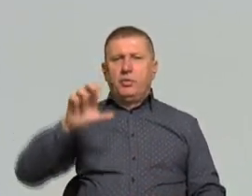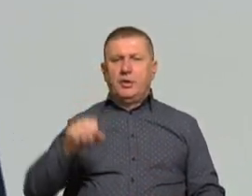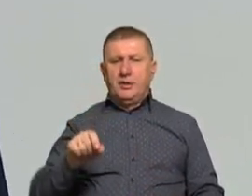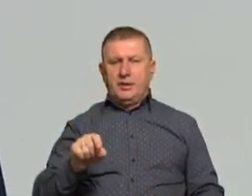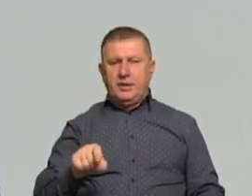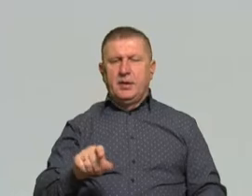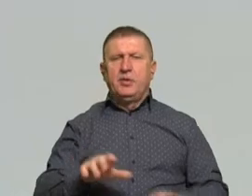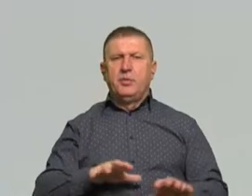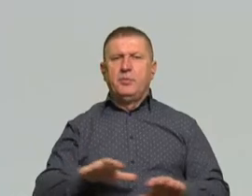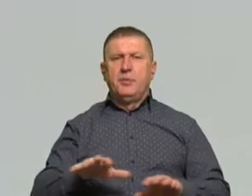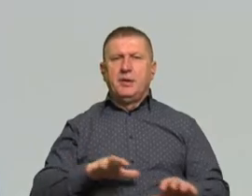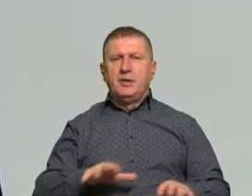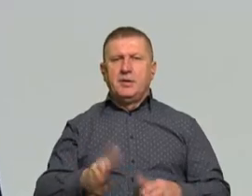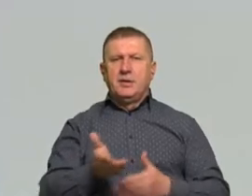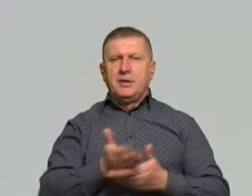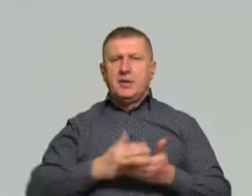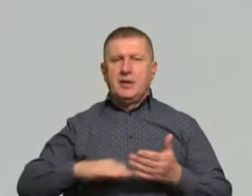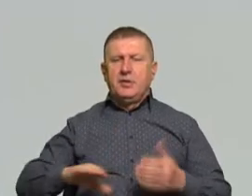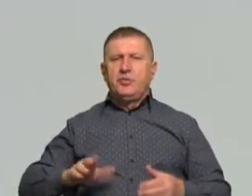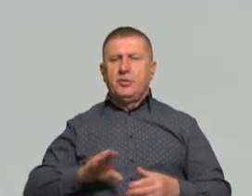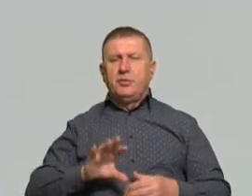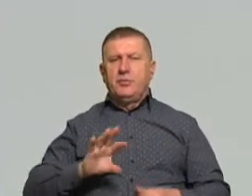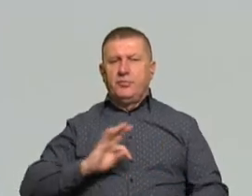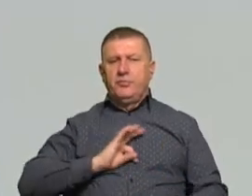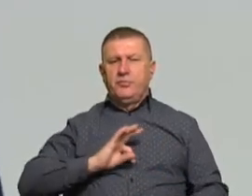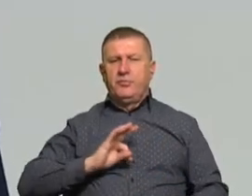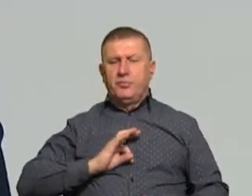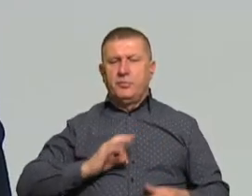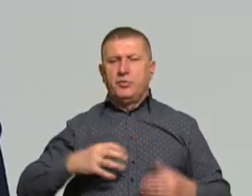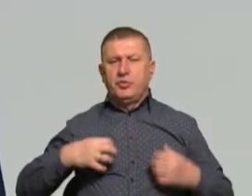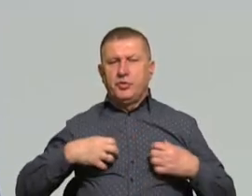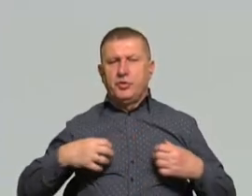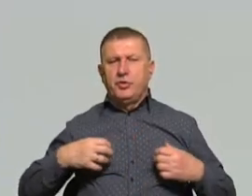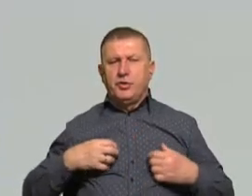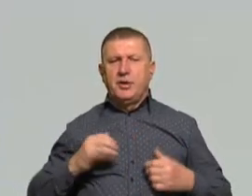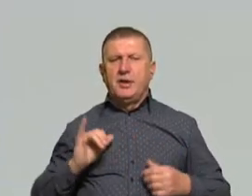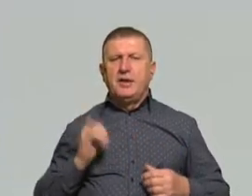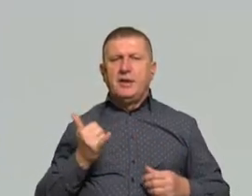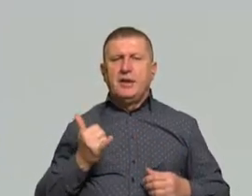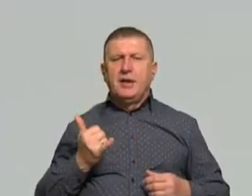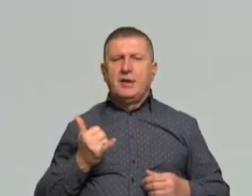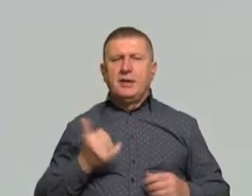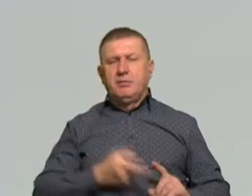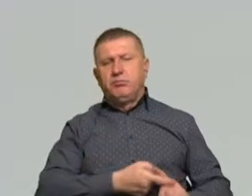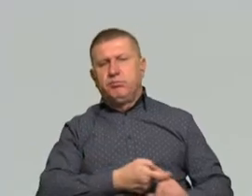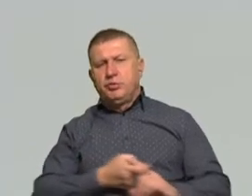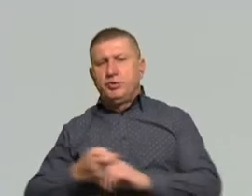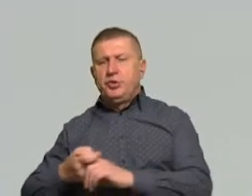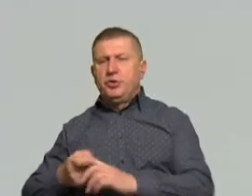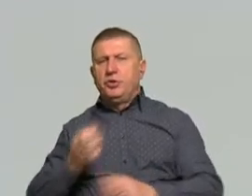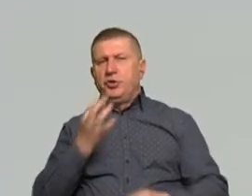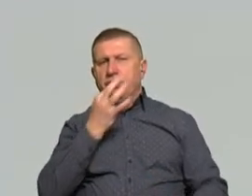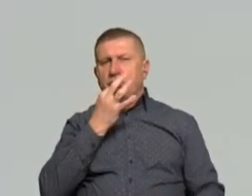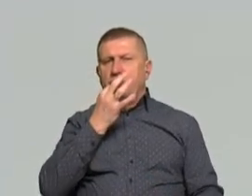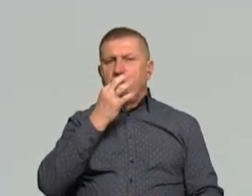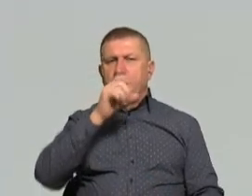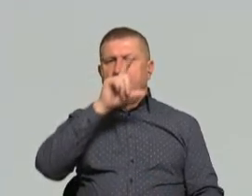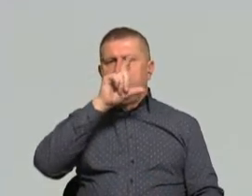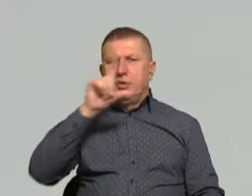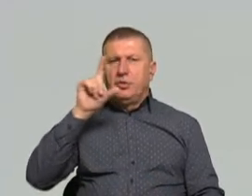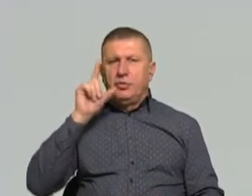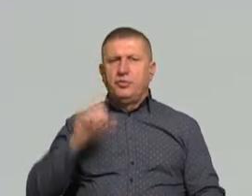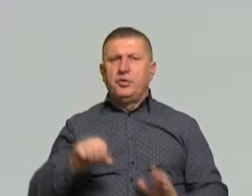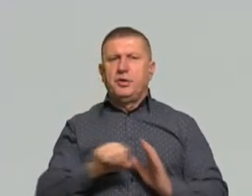typu miejscach spędziłem znaczną część swojego życia. Pan redaktor pyta, w jaki sposób przyciągnąć tutaj młodych ludzi, studentów